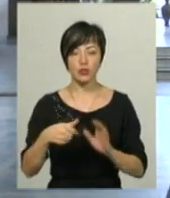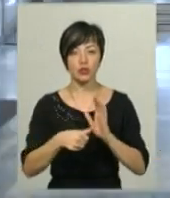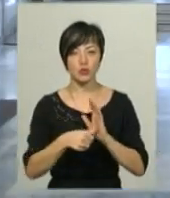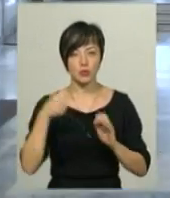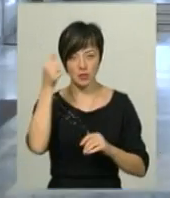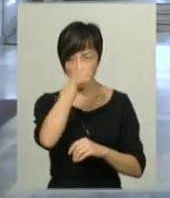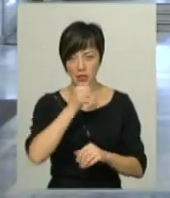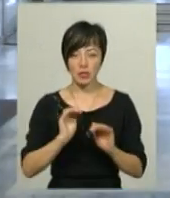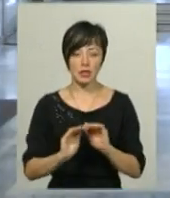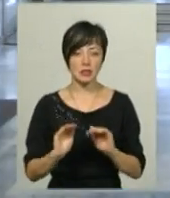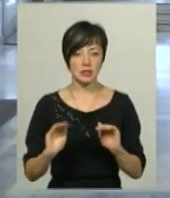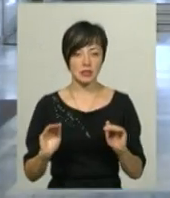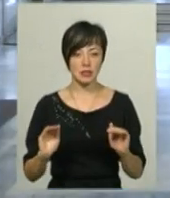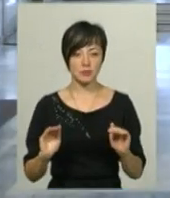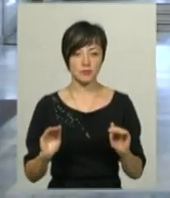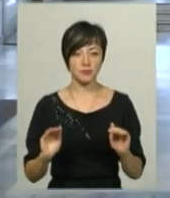2005-2006 рік. Діти